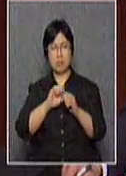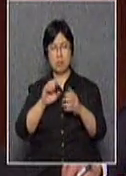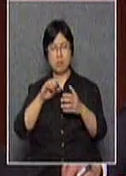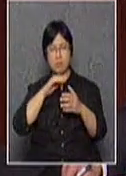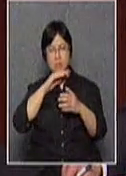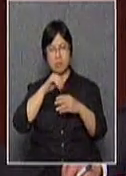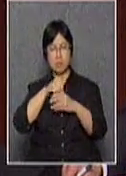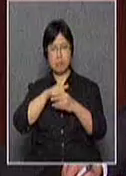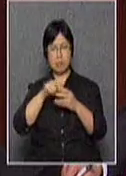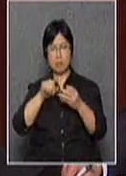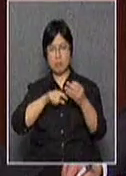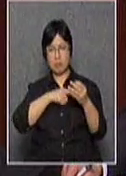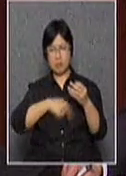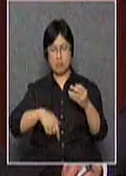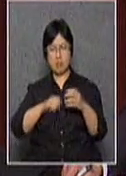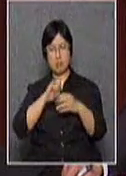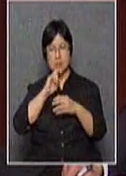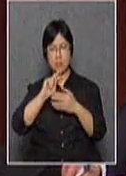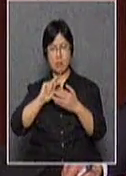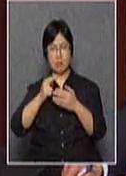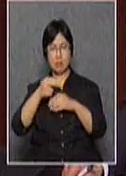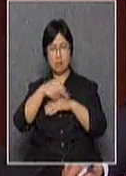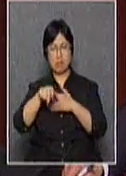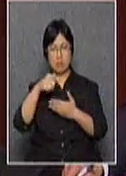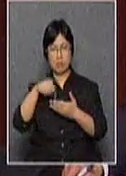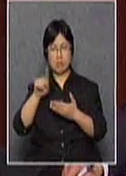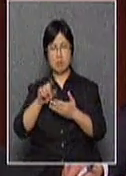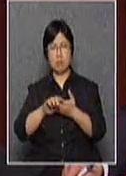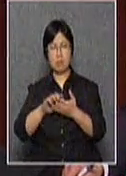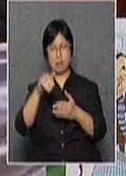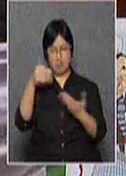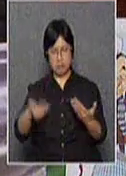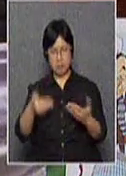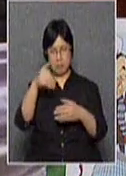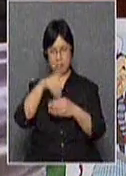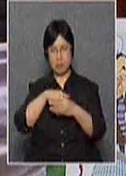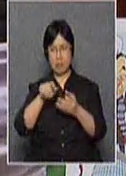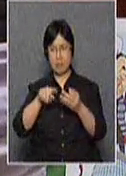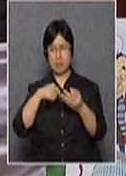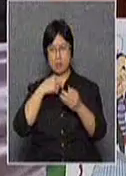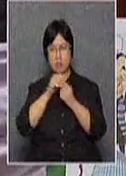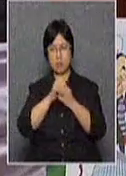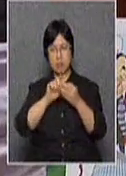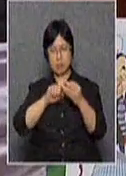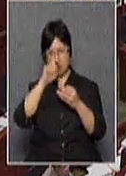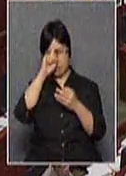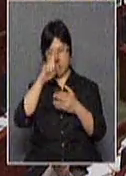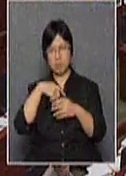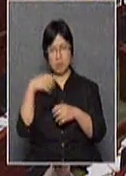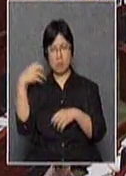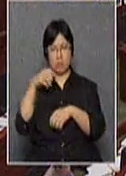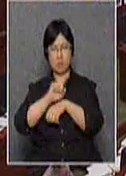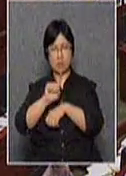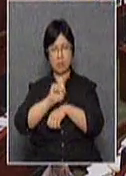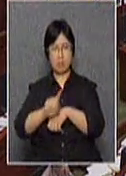議題是陳志全議員動議的修正案予以通過，現在付諸表決。陳志全議員要求記名表決，表決鐘響一分鐘。